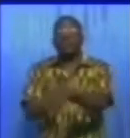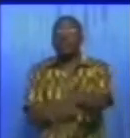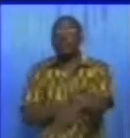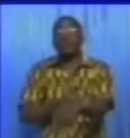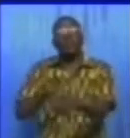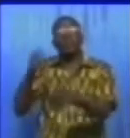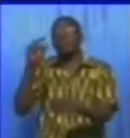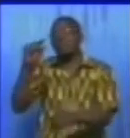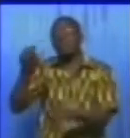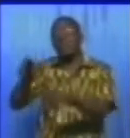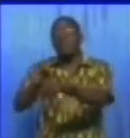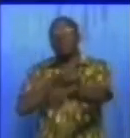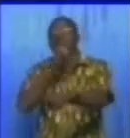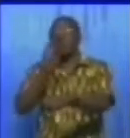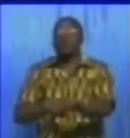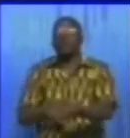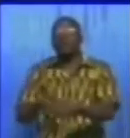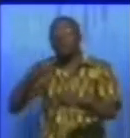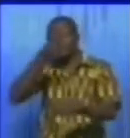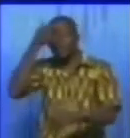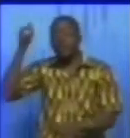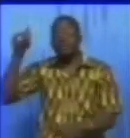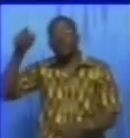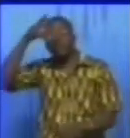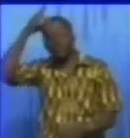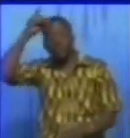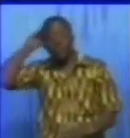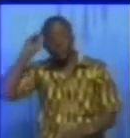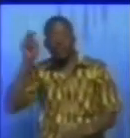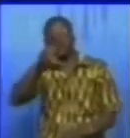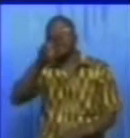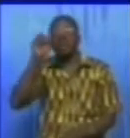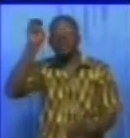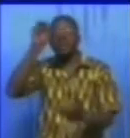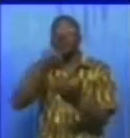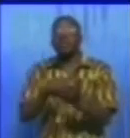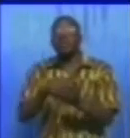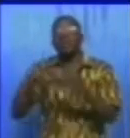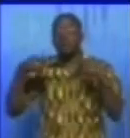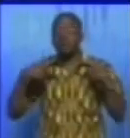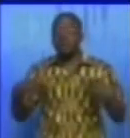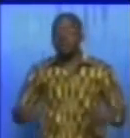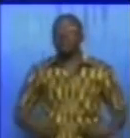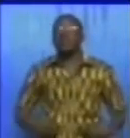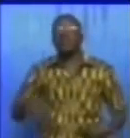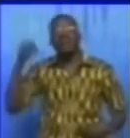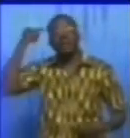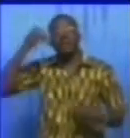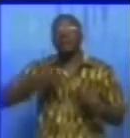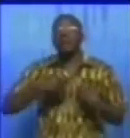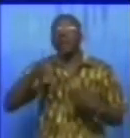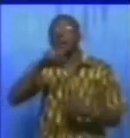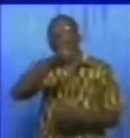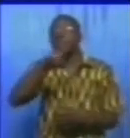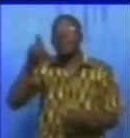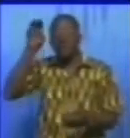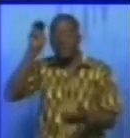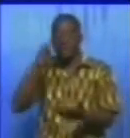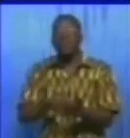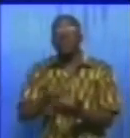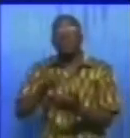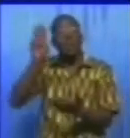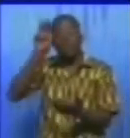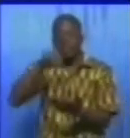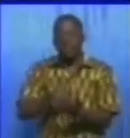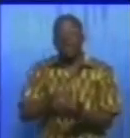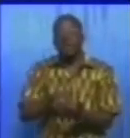peu longtemps parce qu'à Dori, sur les 30 000 habitants de la ville de Dori, il y a 20 000 qui font de l'élevage. Ça veut dire qu'il y a